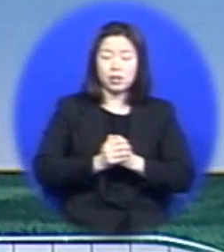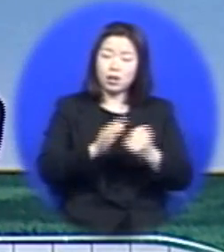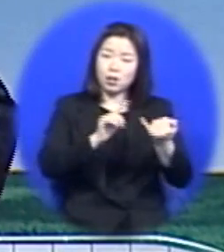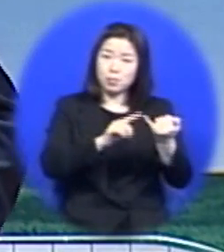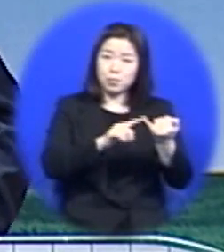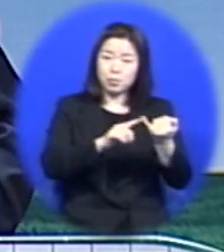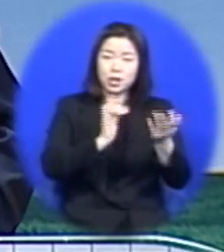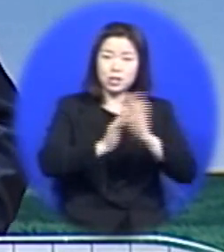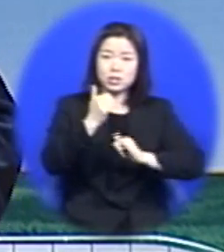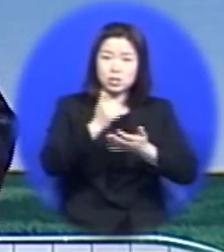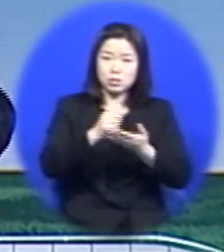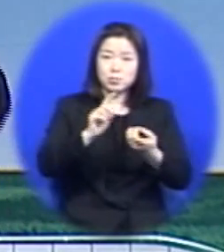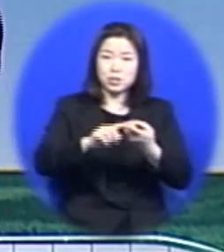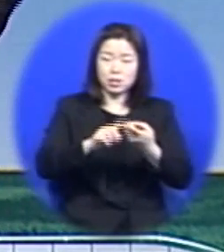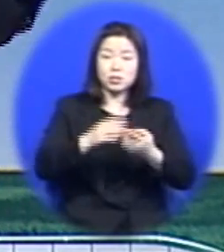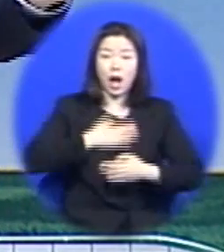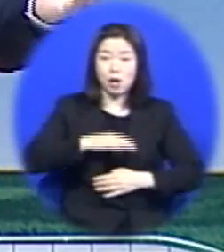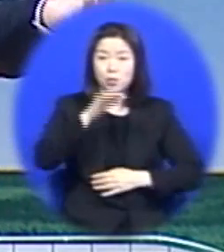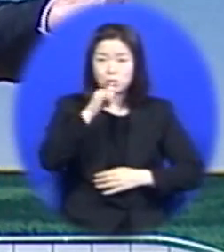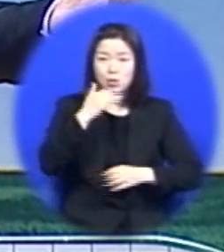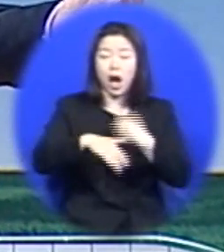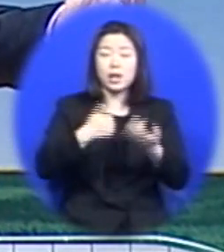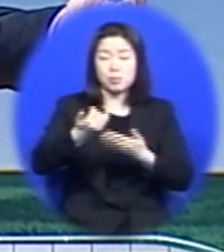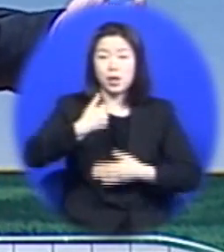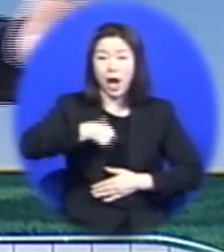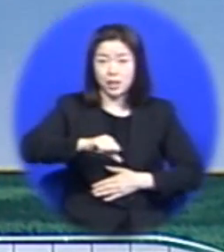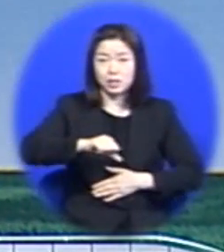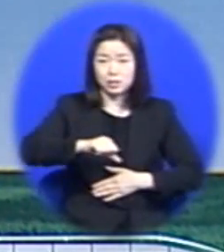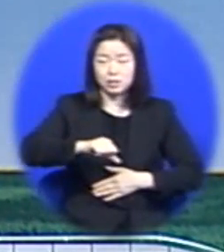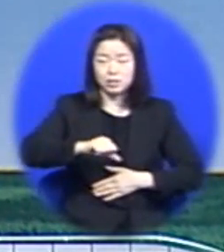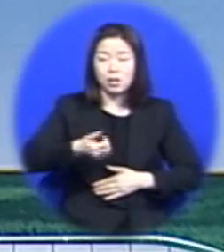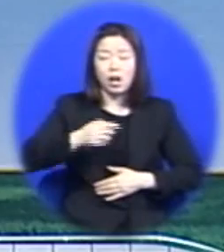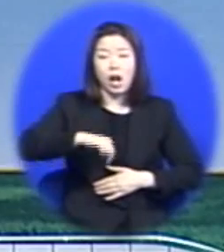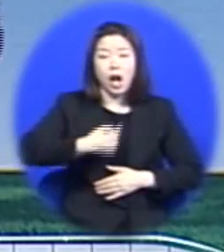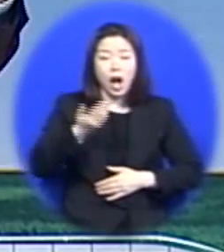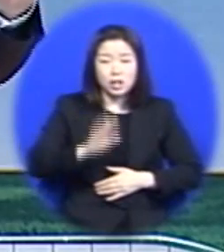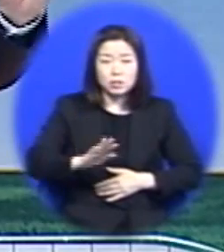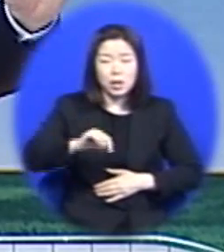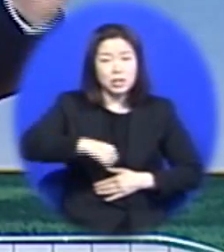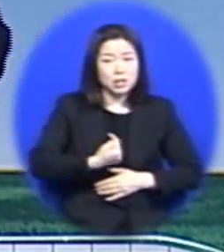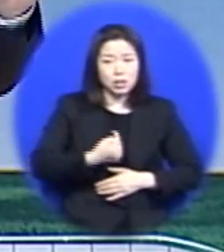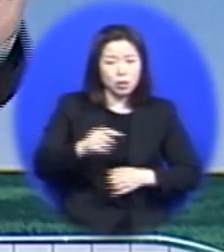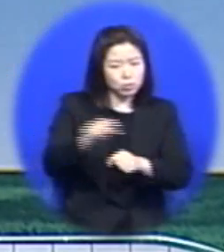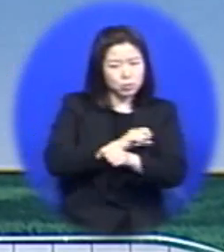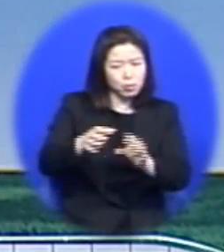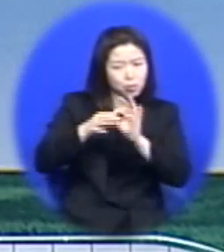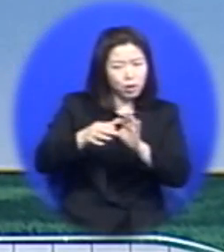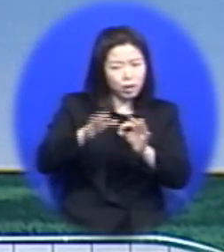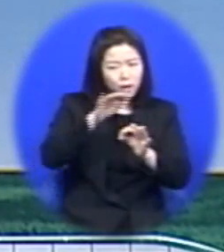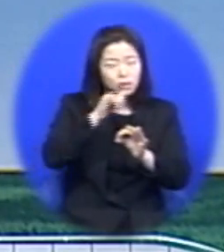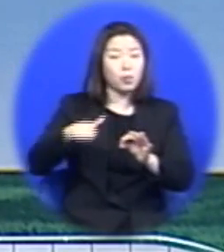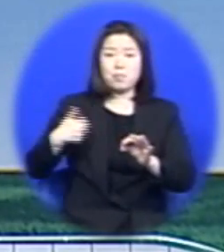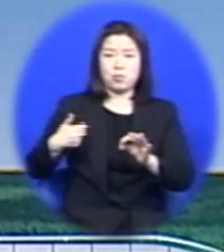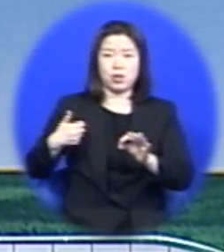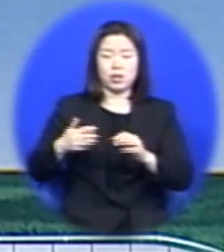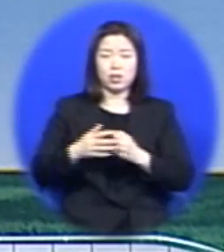스테파니는 예수님에 대해서 알고 있었습니다. 하나님의 아들이라고. 그러나 자기와 특별한 관계가 있다고는 몰랐어요.